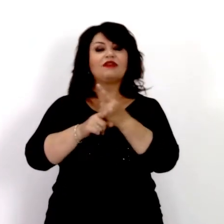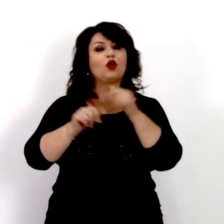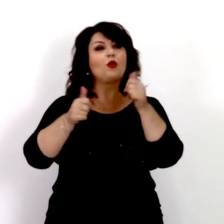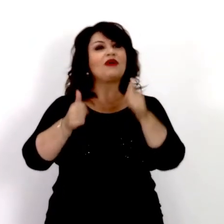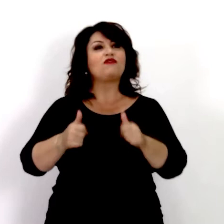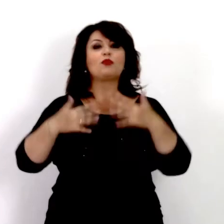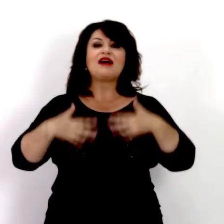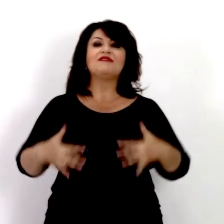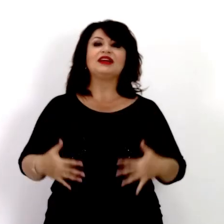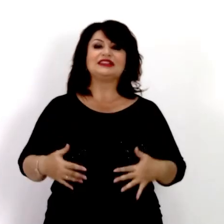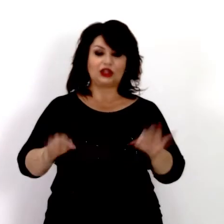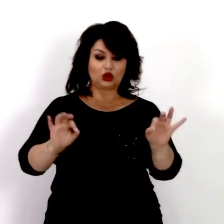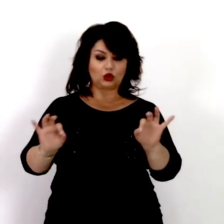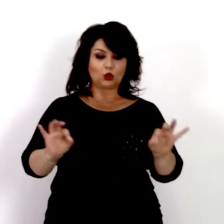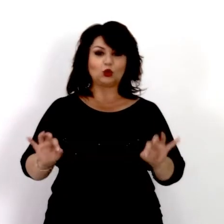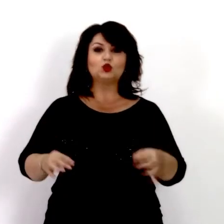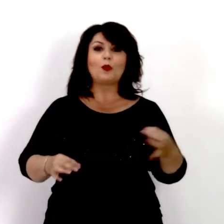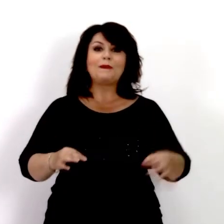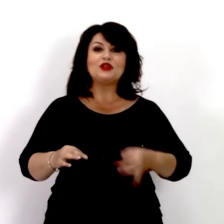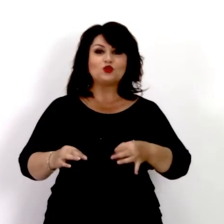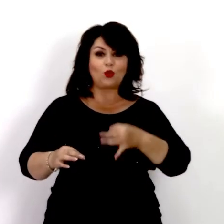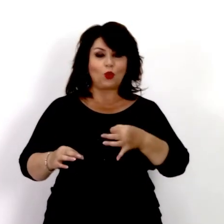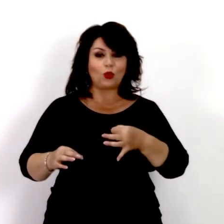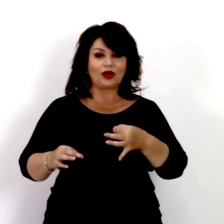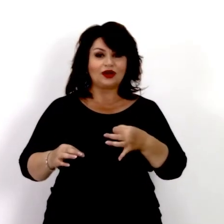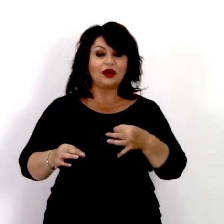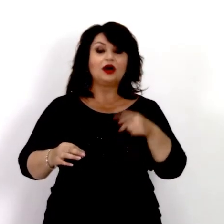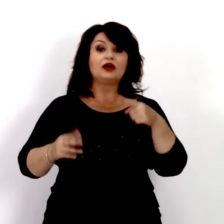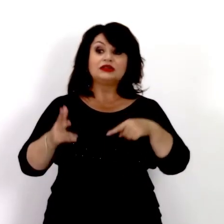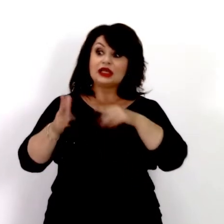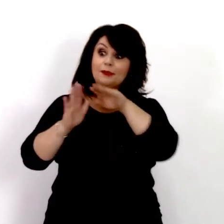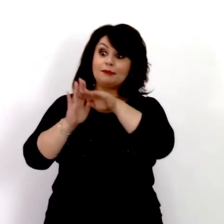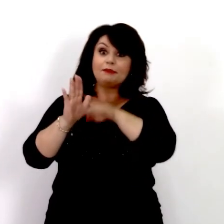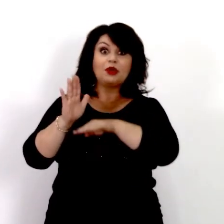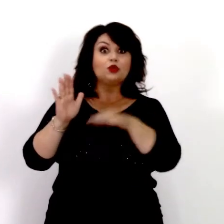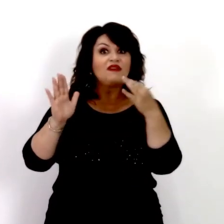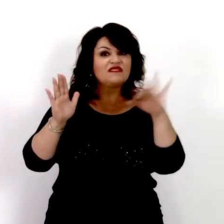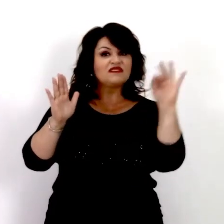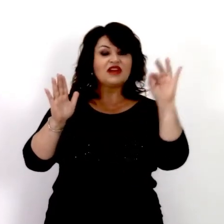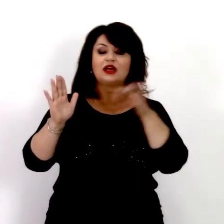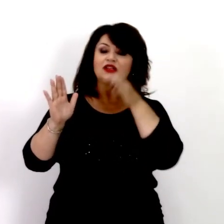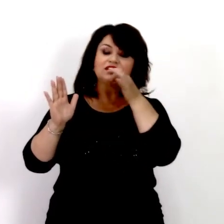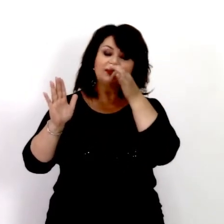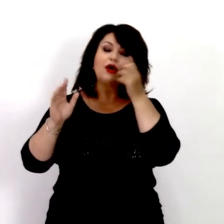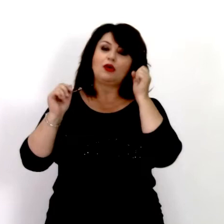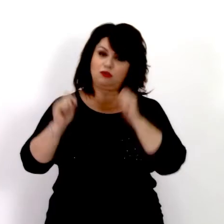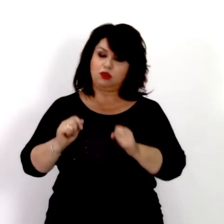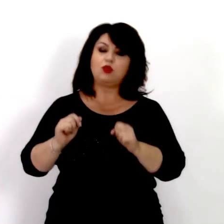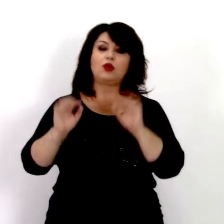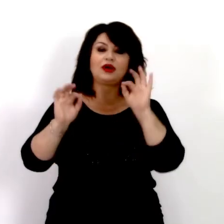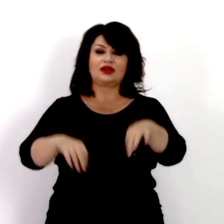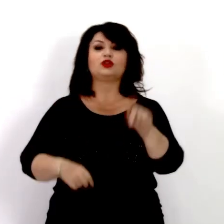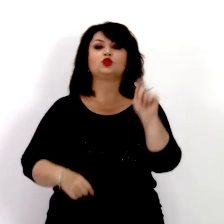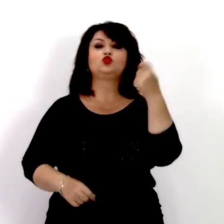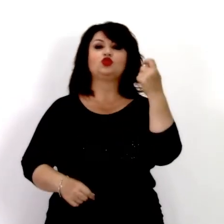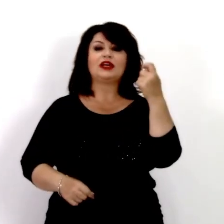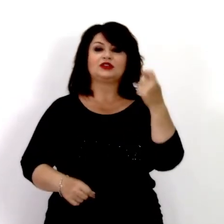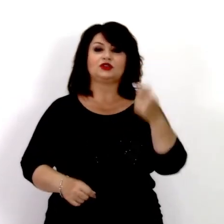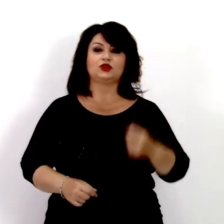Ecco perché, se fatto bene e con criterio, dal menu si potrà leggere la chiave segreta del successo del ristorante.